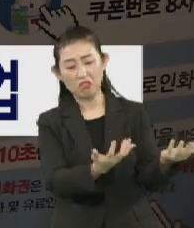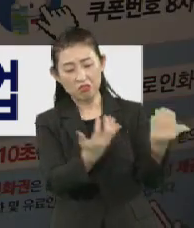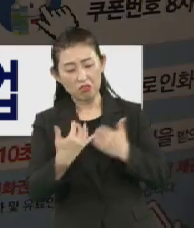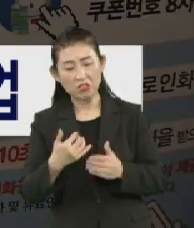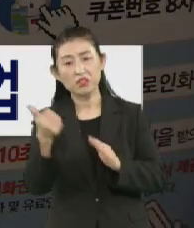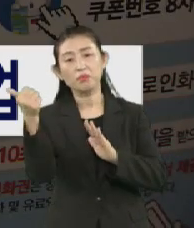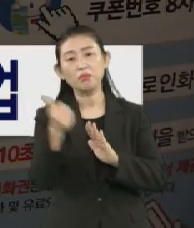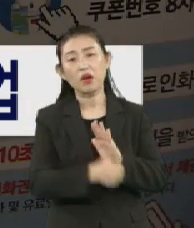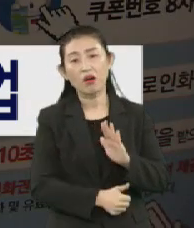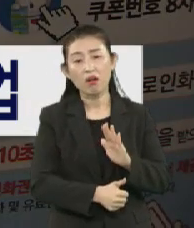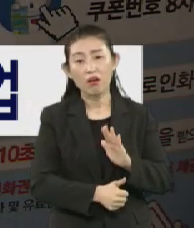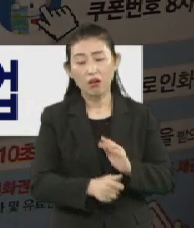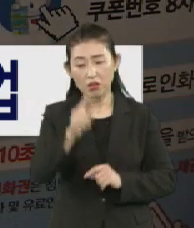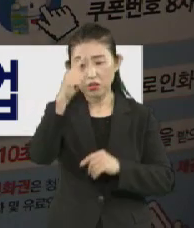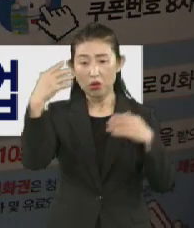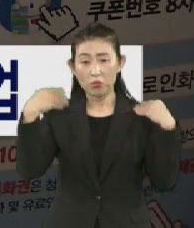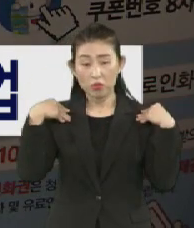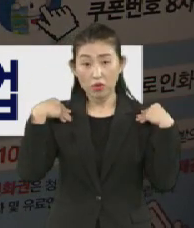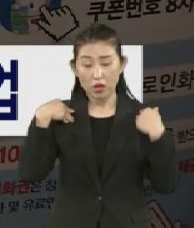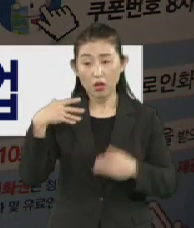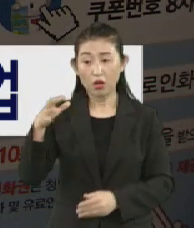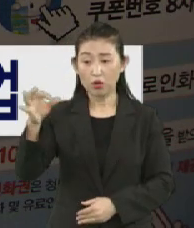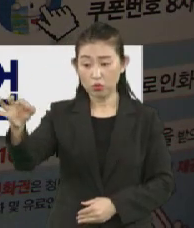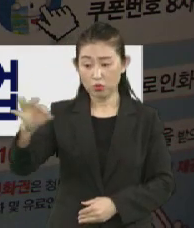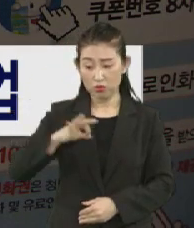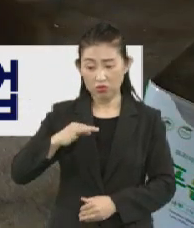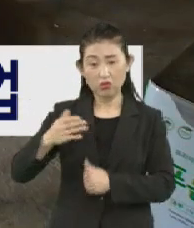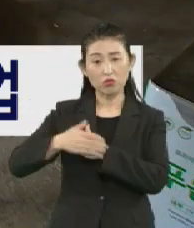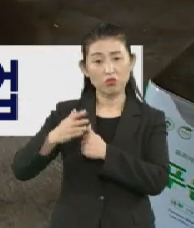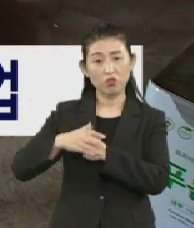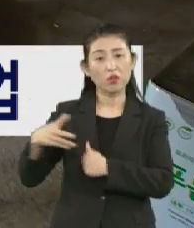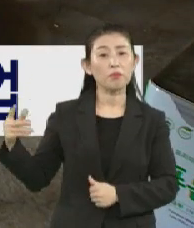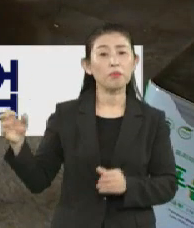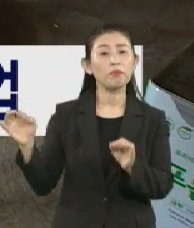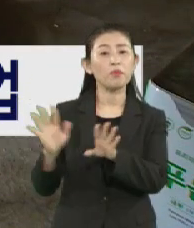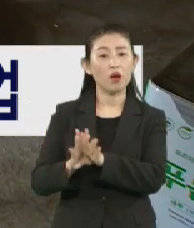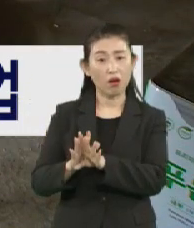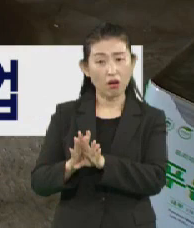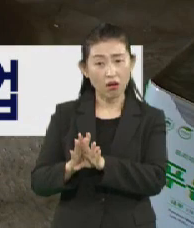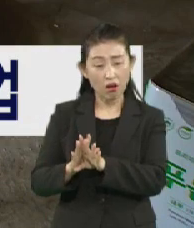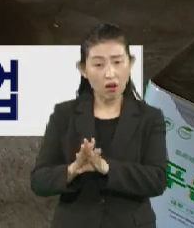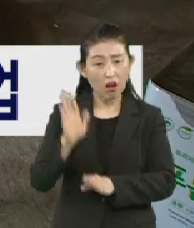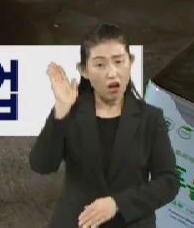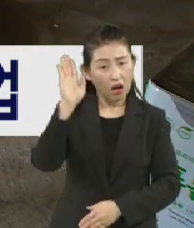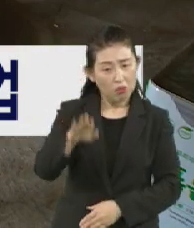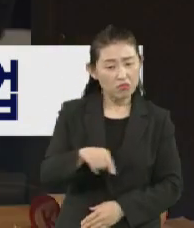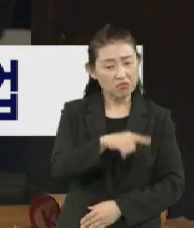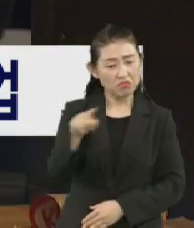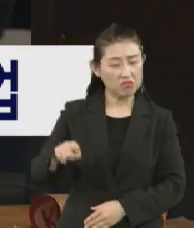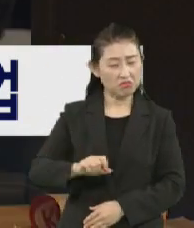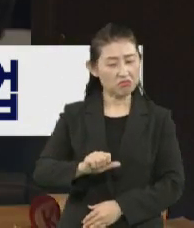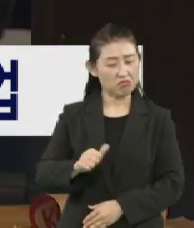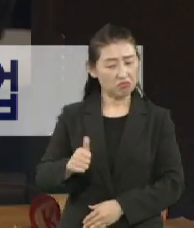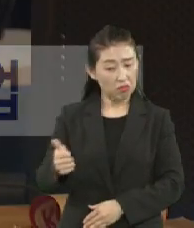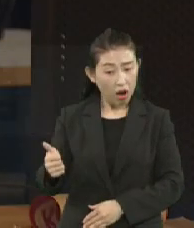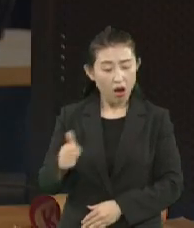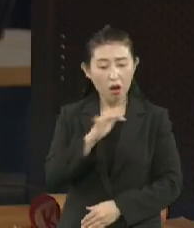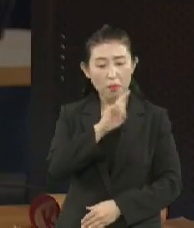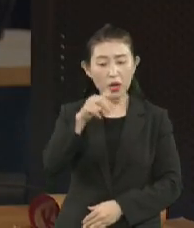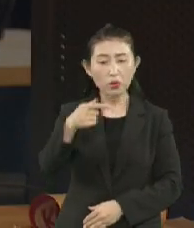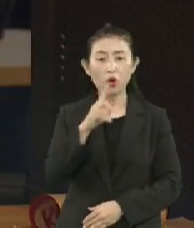유치하지 못한 데다 정부의 임대료 지원마저 끊기면서 이대로 가면 어렵다는 백종원 씨의 예언이